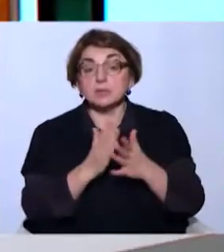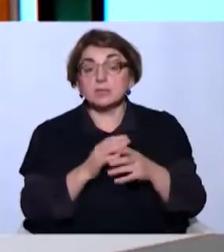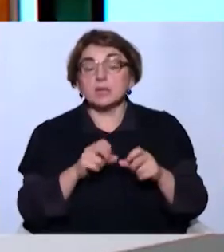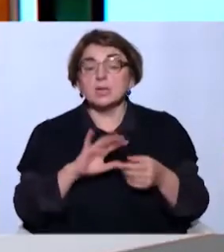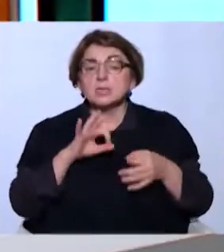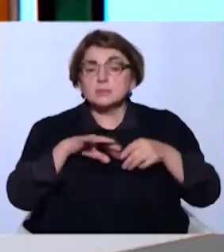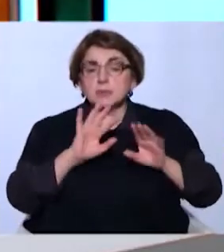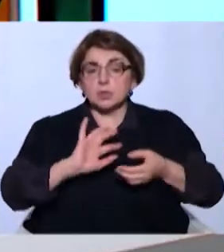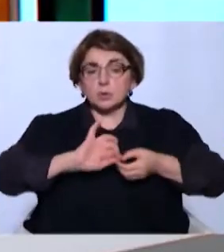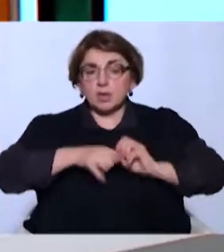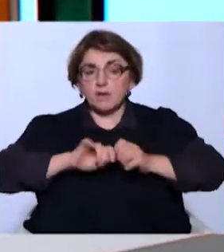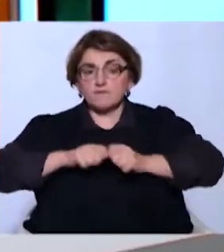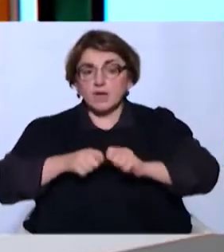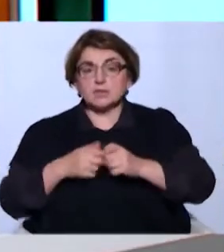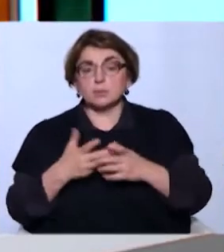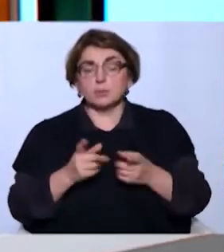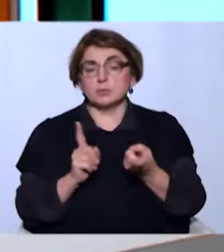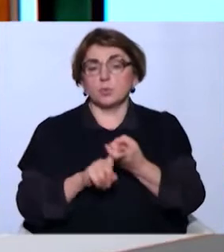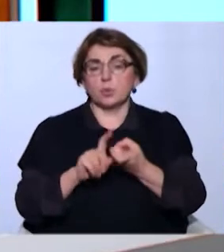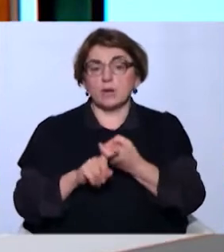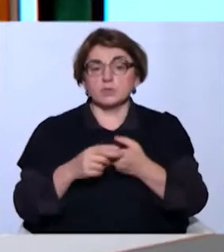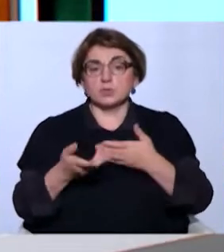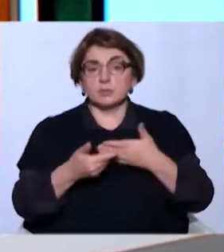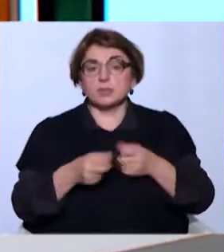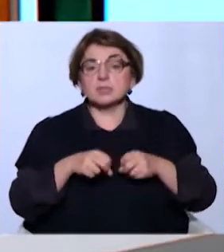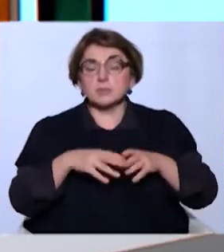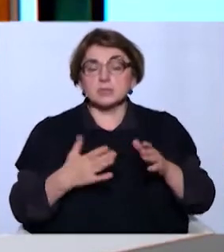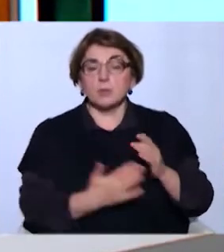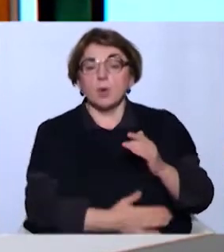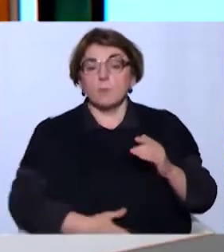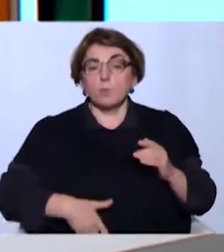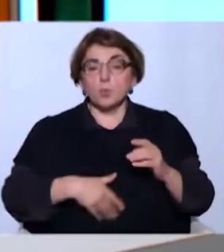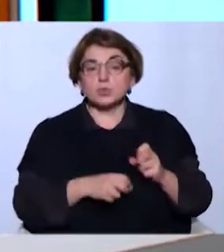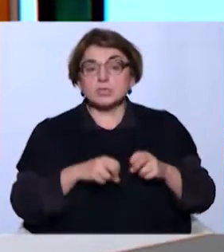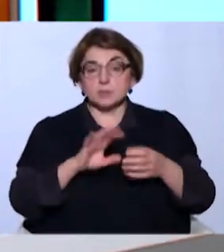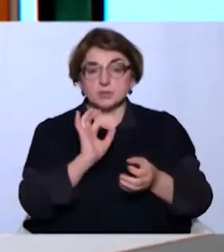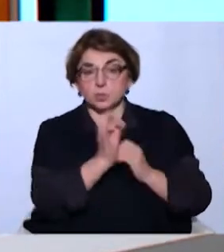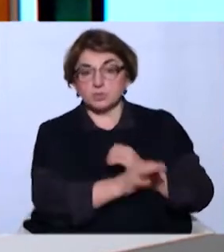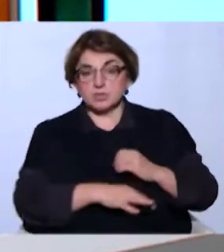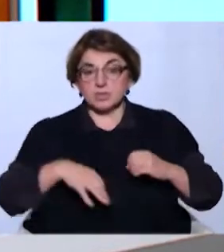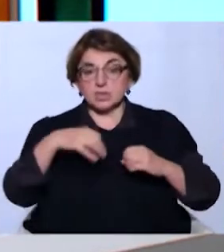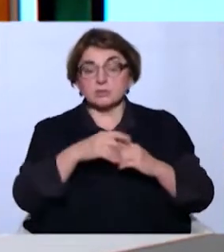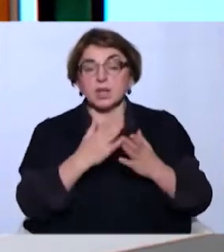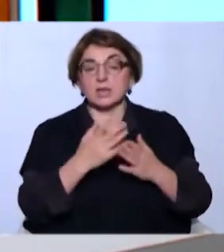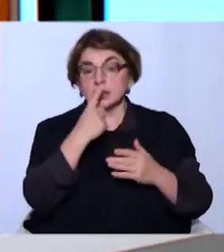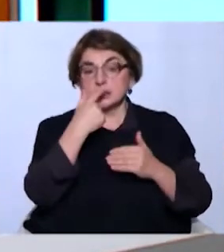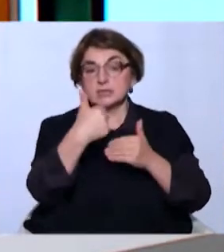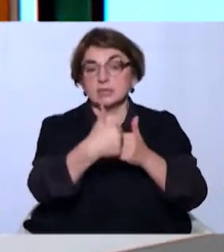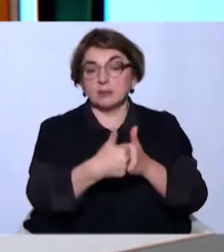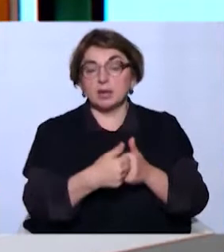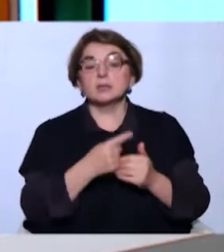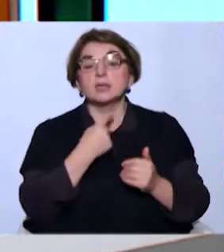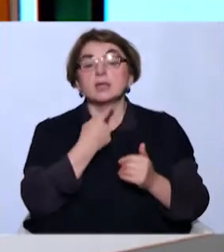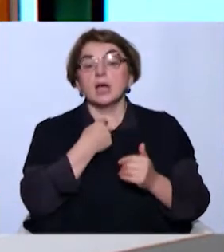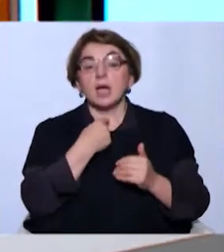კვანძები, რომლებიც ერთმანეთს უკავშირდება და ქმნის მუცლის ნერვულ ძეწვს, ასევე აქვთ წინა მხარეს ხახის